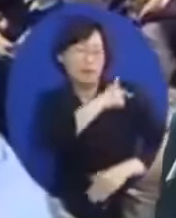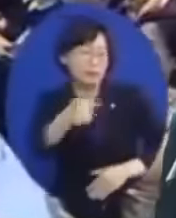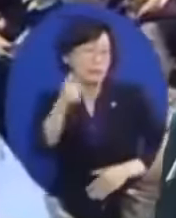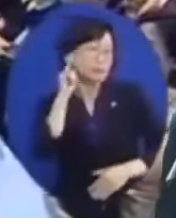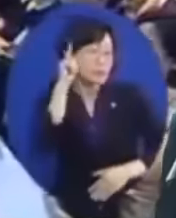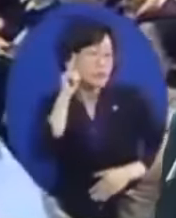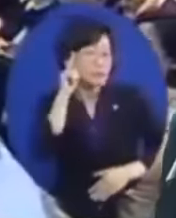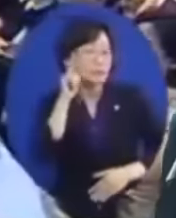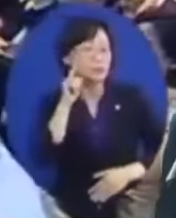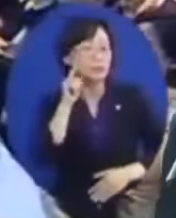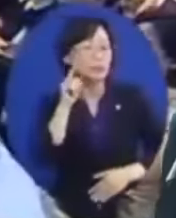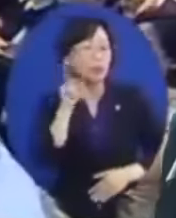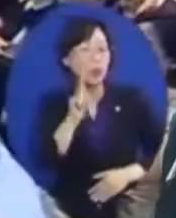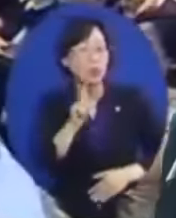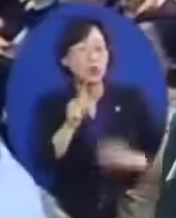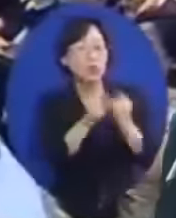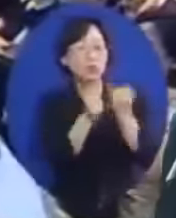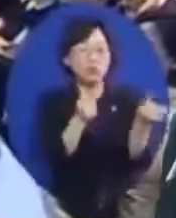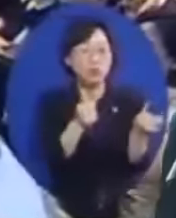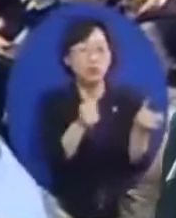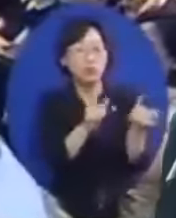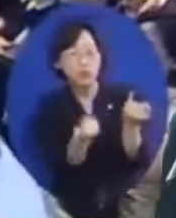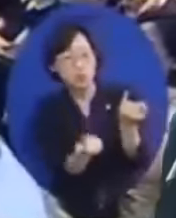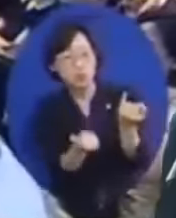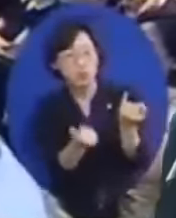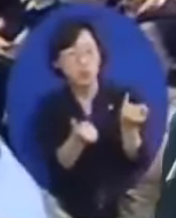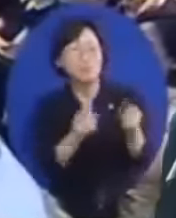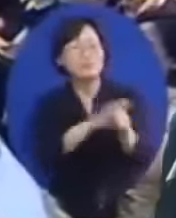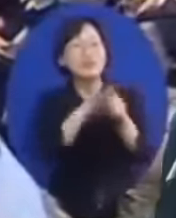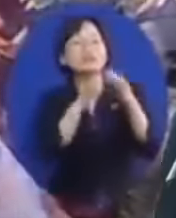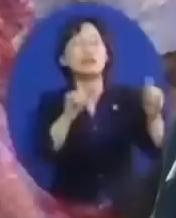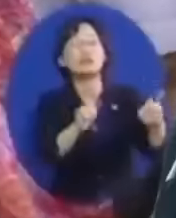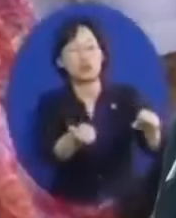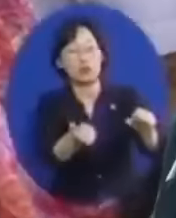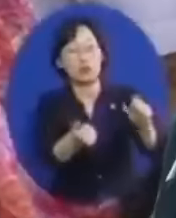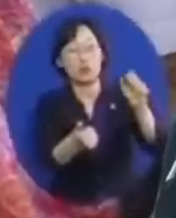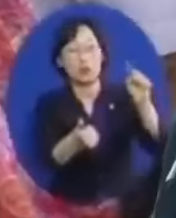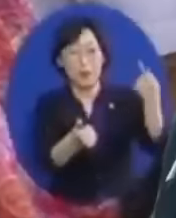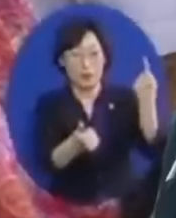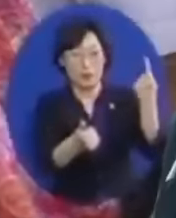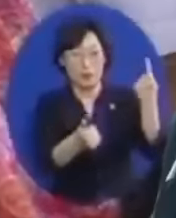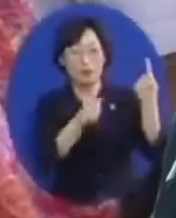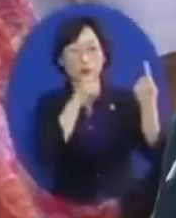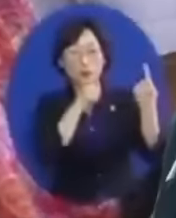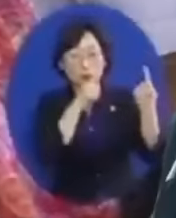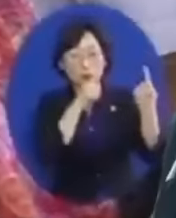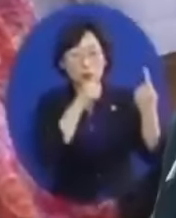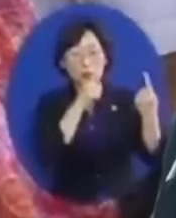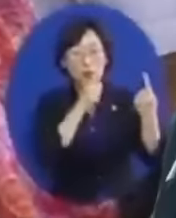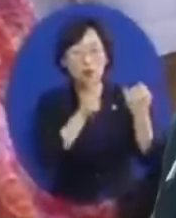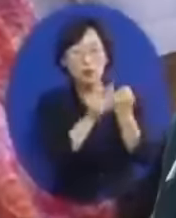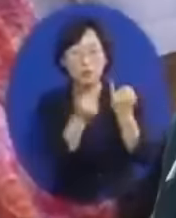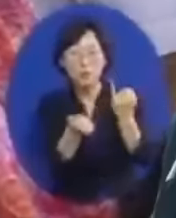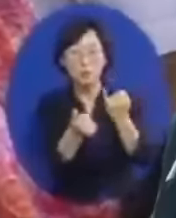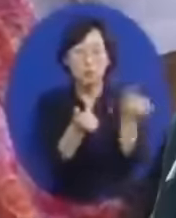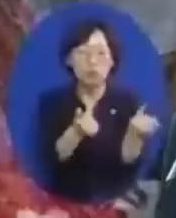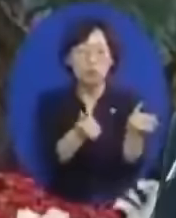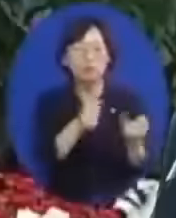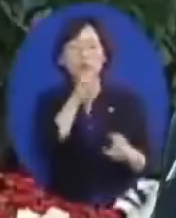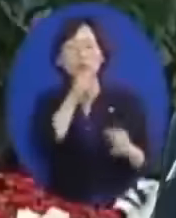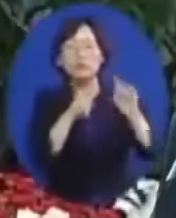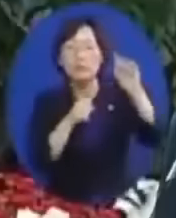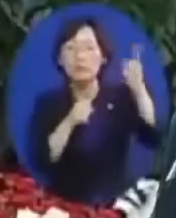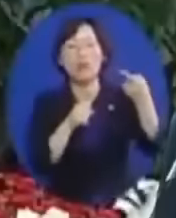스트레스를 배우자나 사랑하는 사람이 죽었을 때를 100으로 한다면 남편이나 아내가 죽었을 때 스트레스는